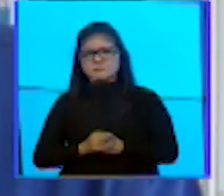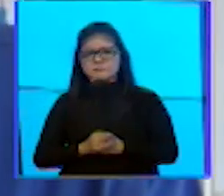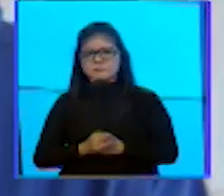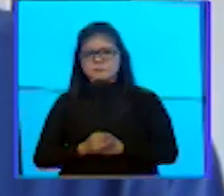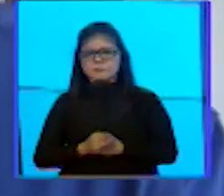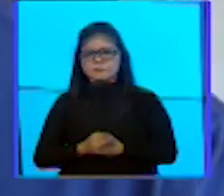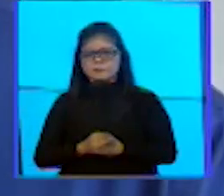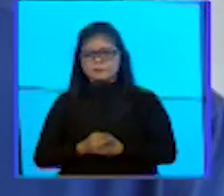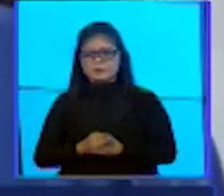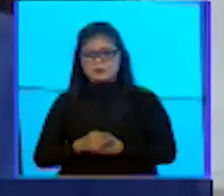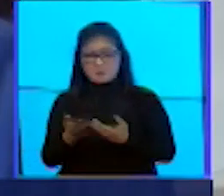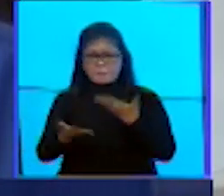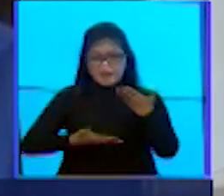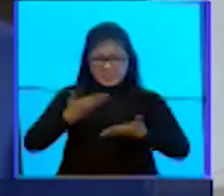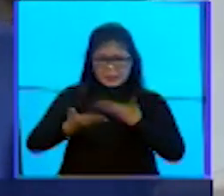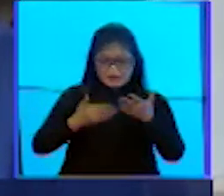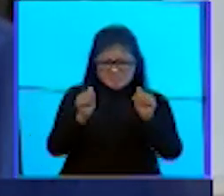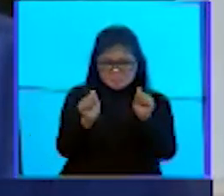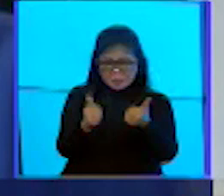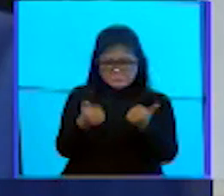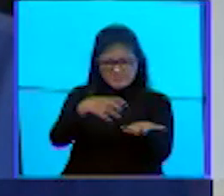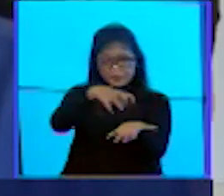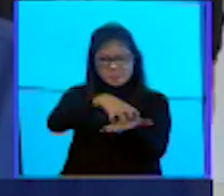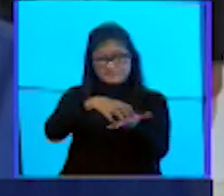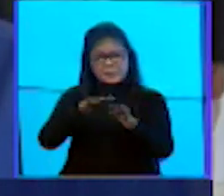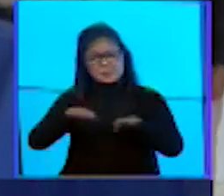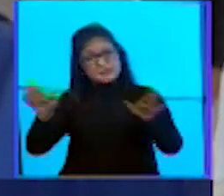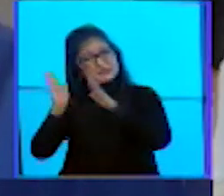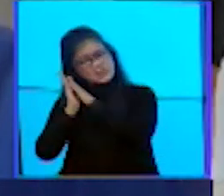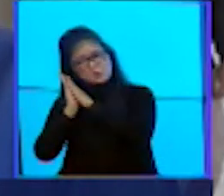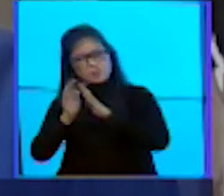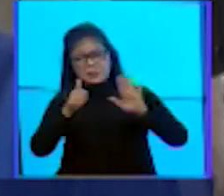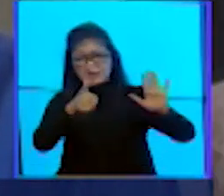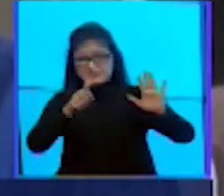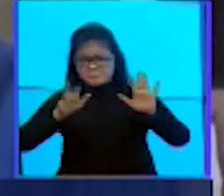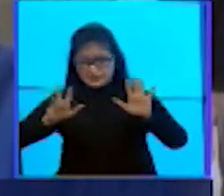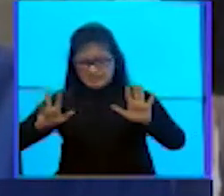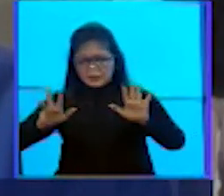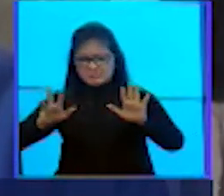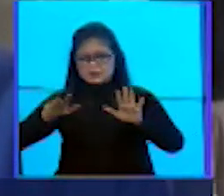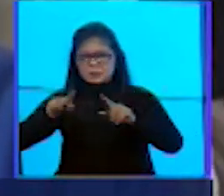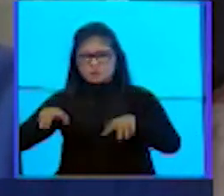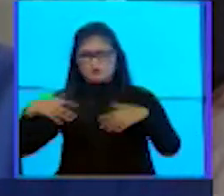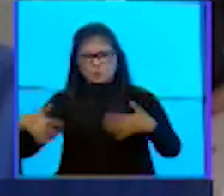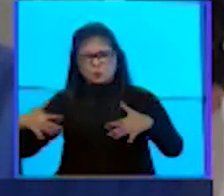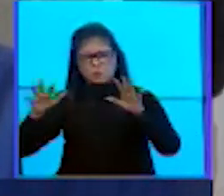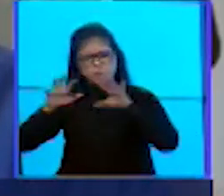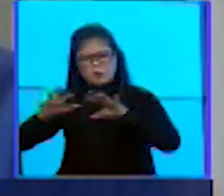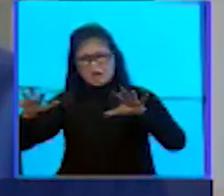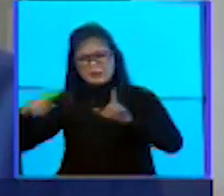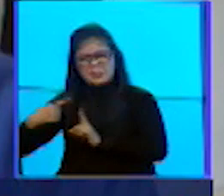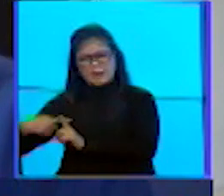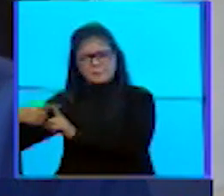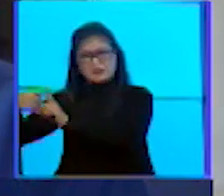69 tempat tidur, tetapi karena kebutuhan ya dan